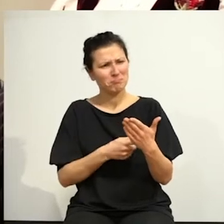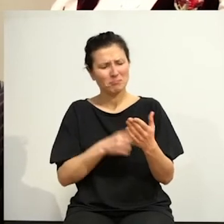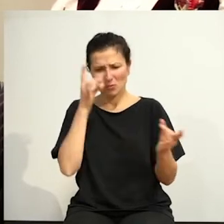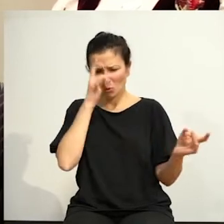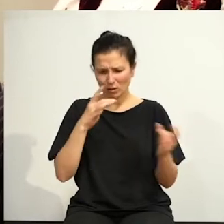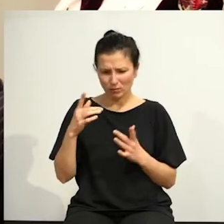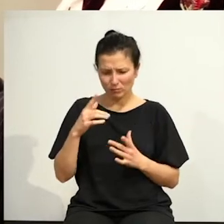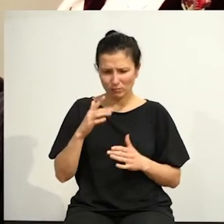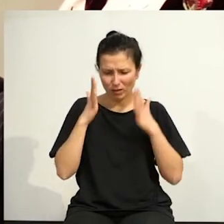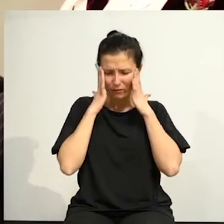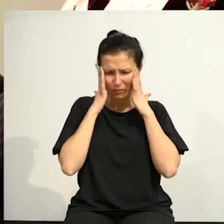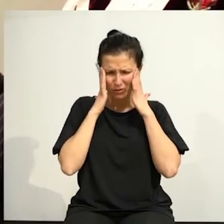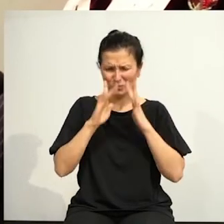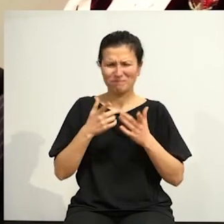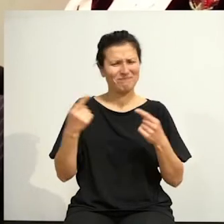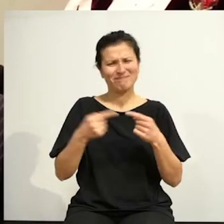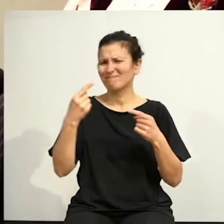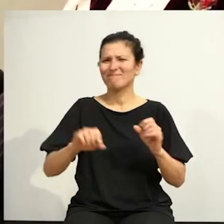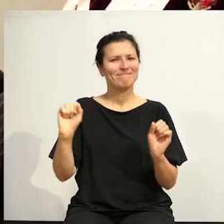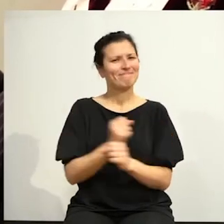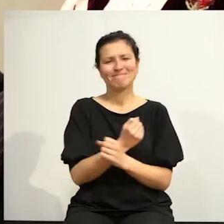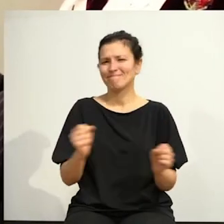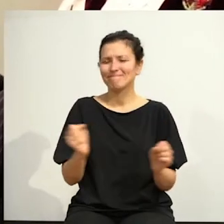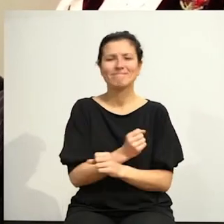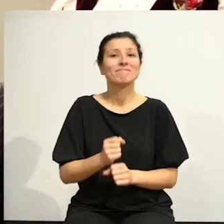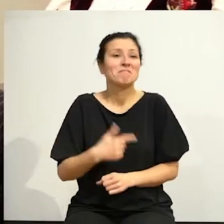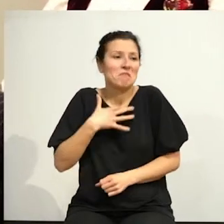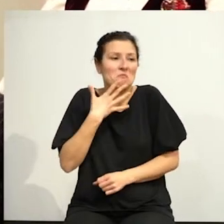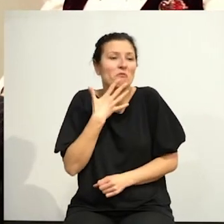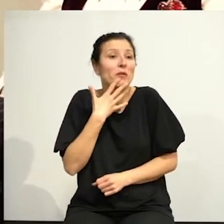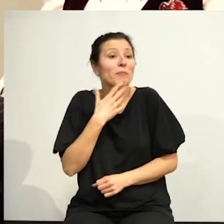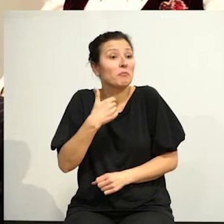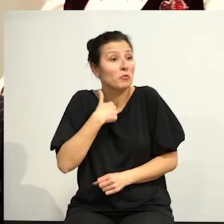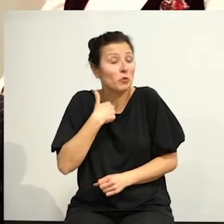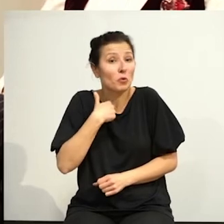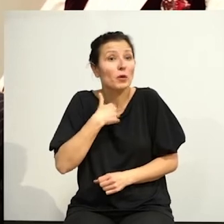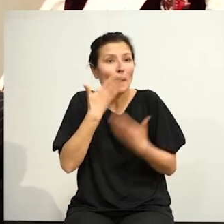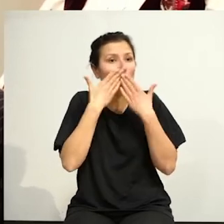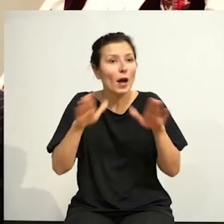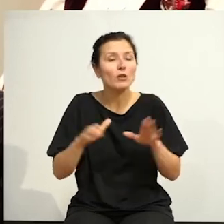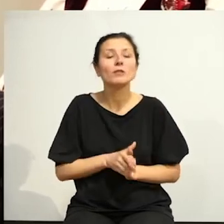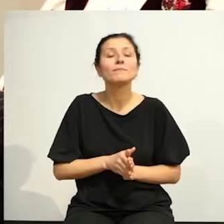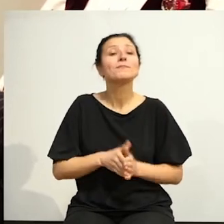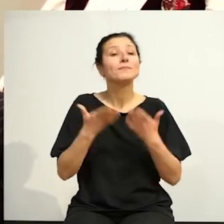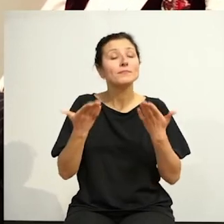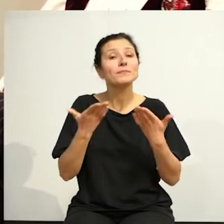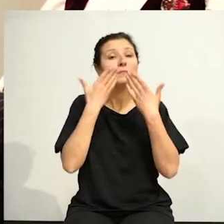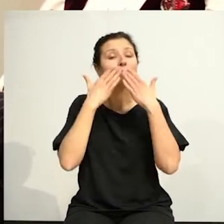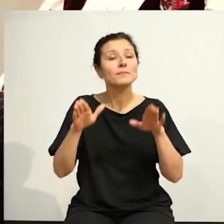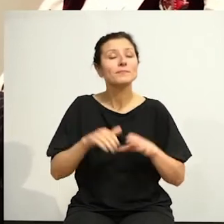sobie uświadomiłem, że to właściwie nie działa. I mówię tak, no to ja wam puszczę. I puściłem im